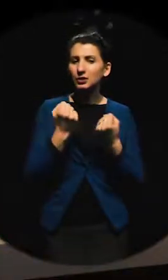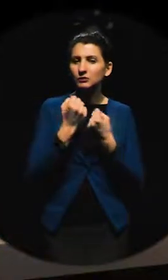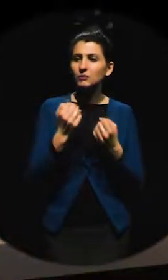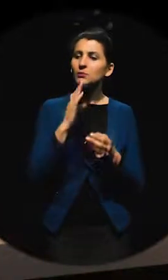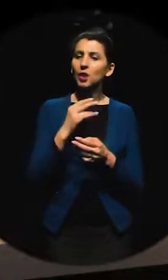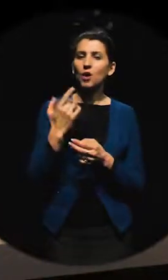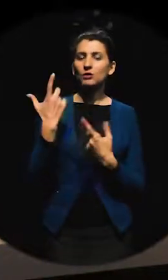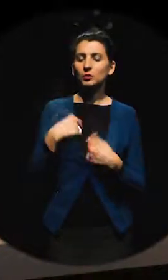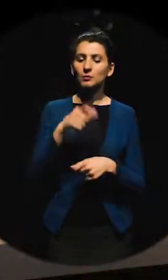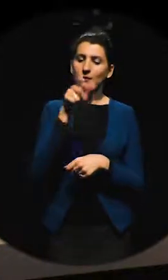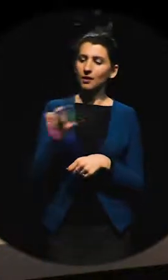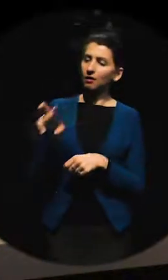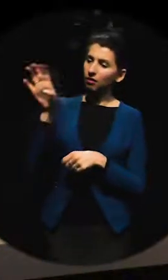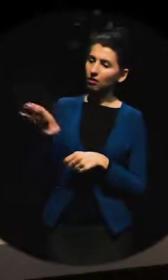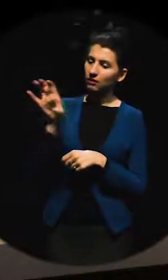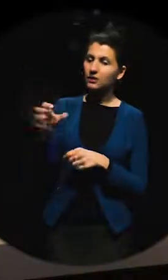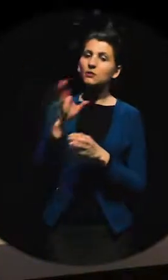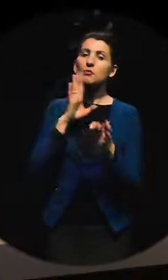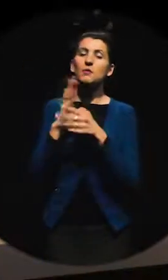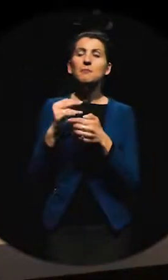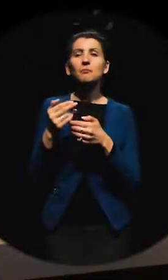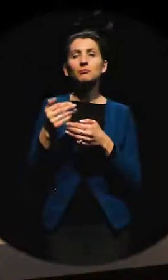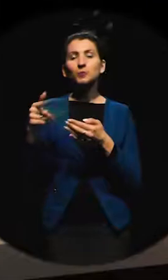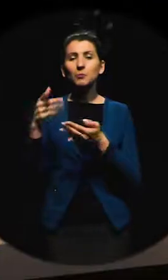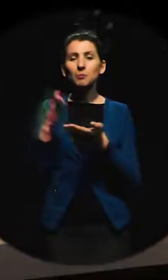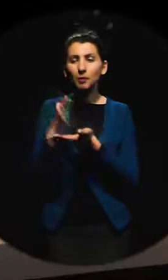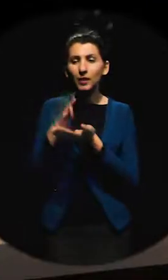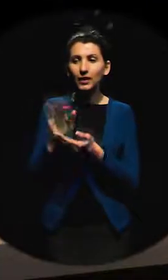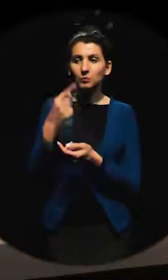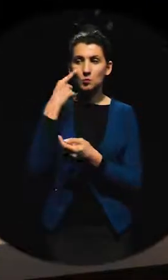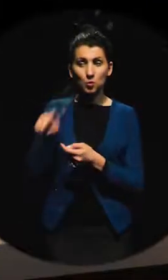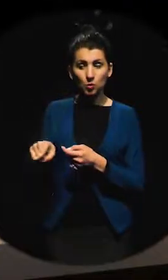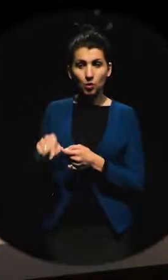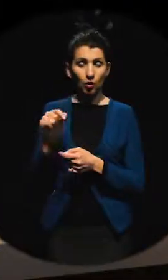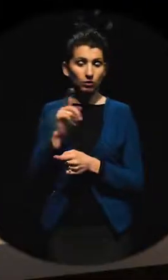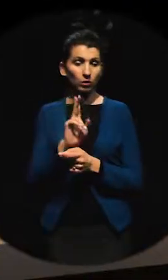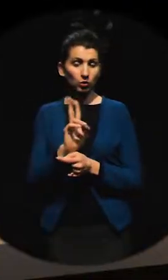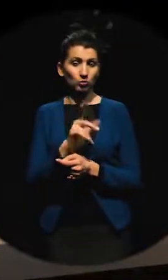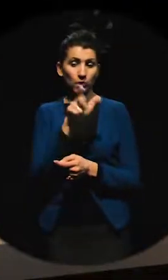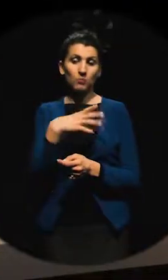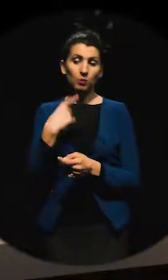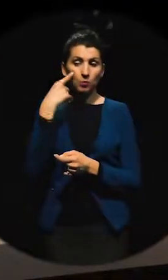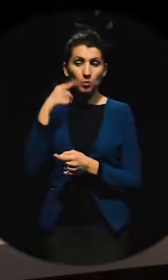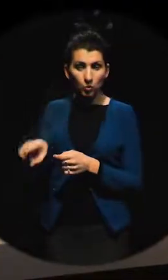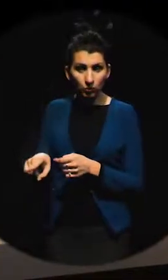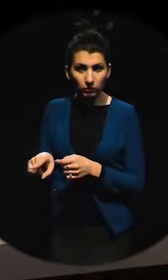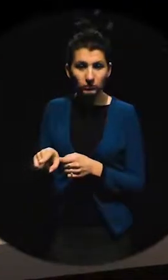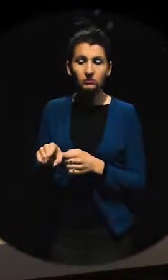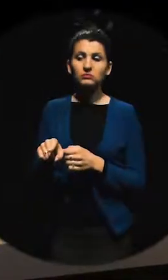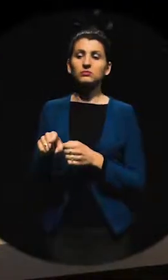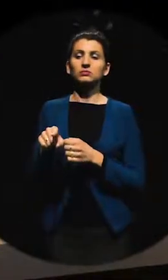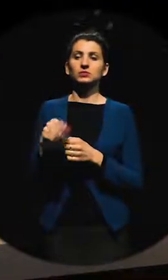gapienie się jako zaangażowanie, które pozwala po pierwsze zobaczyć, przekraczając ten pierwszy